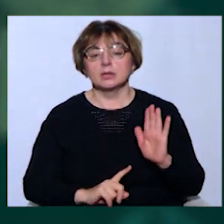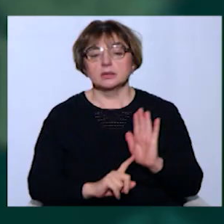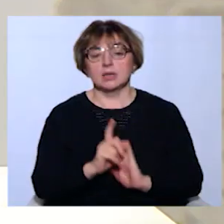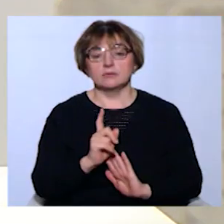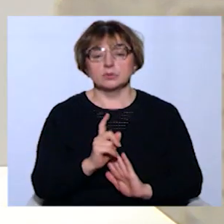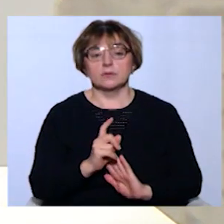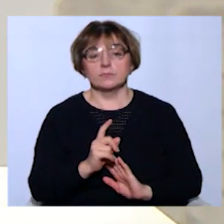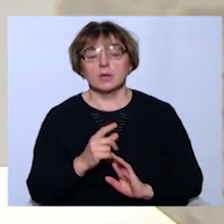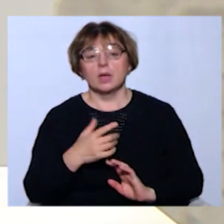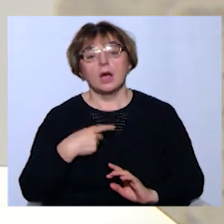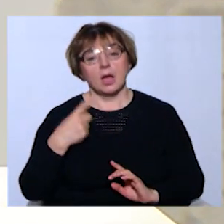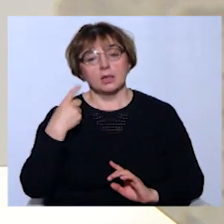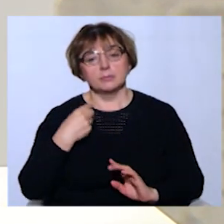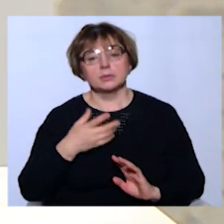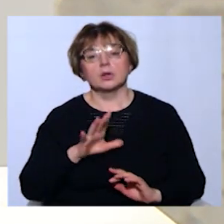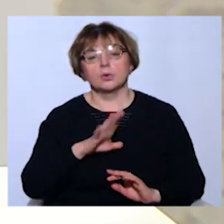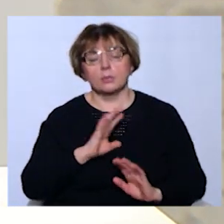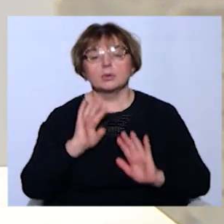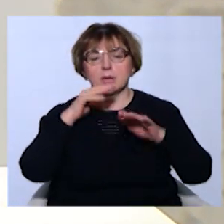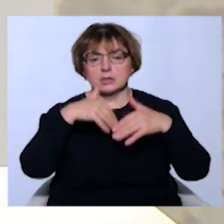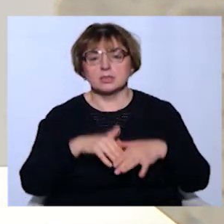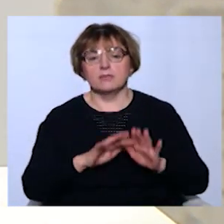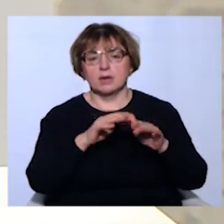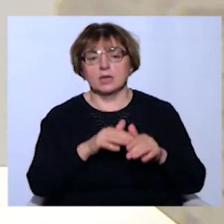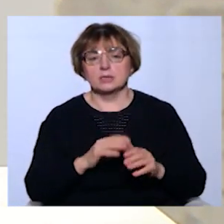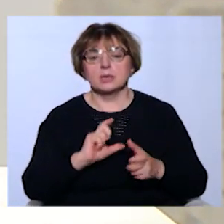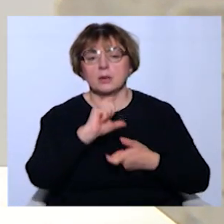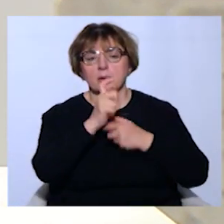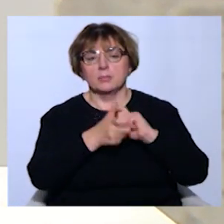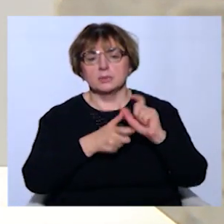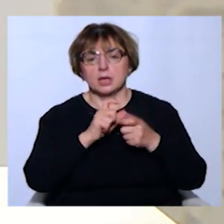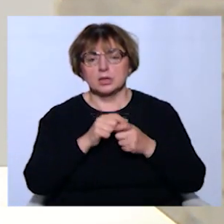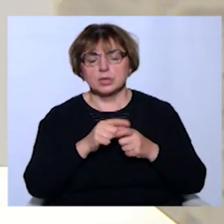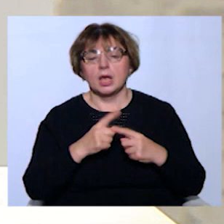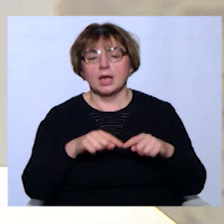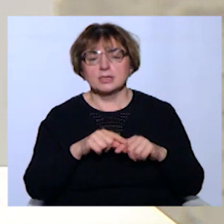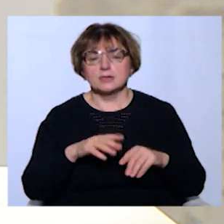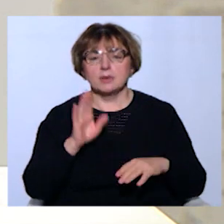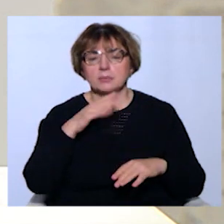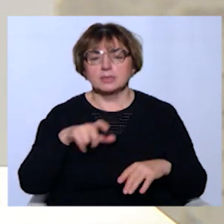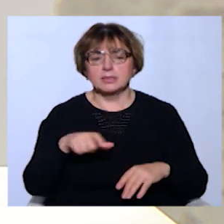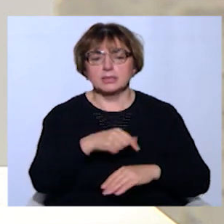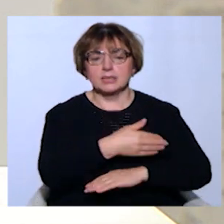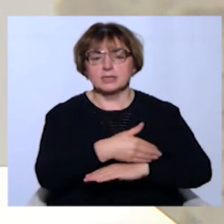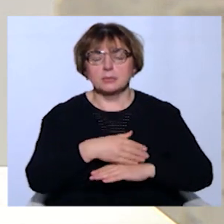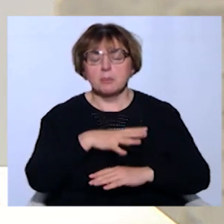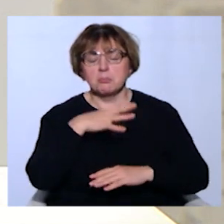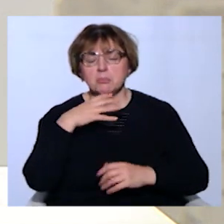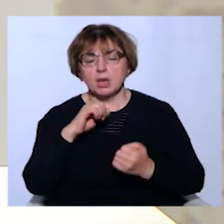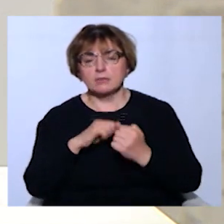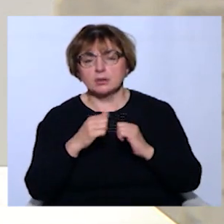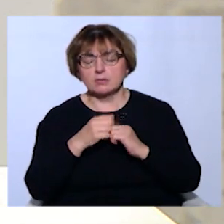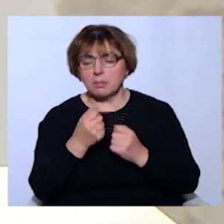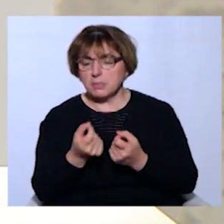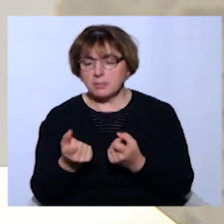დავიწყოთ. ალბათ ყოფილხარ ზღვაზე, მთაში ან მდინარის ნაპირას და უამრავი ქვები გინახავს,